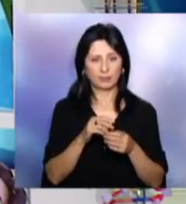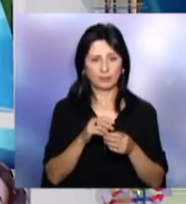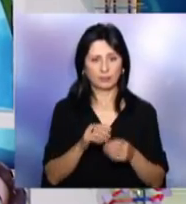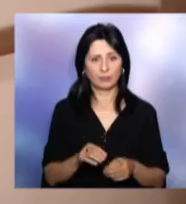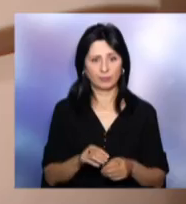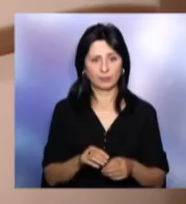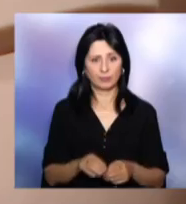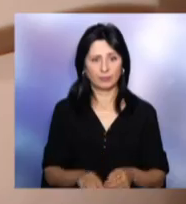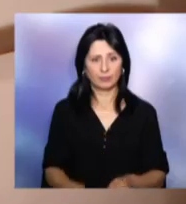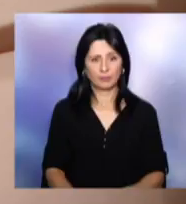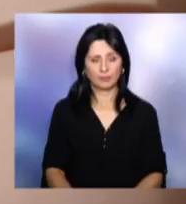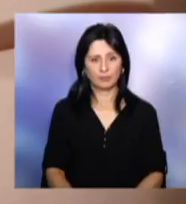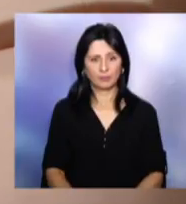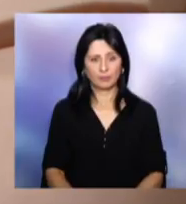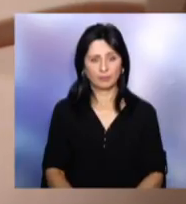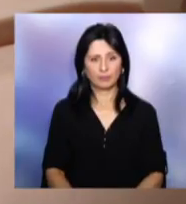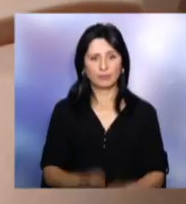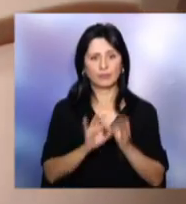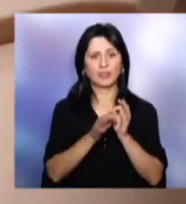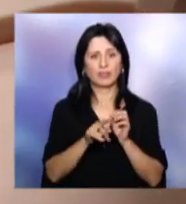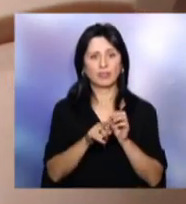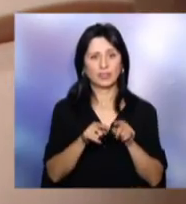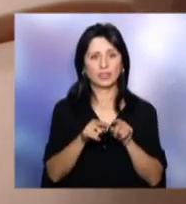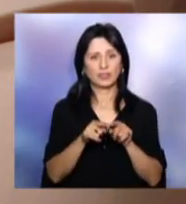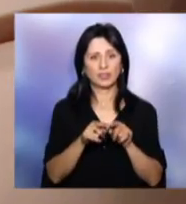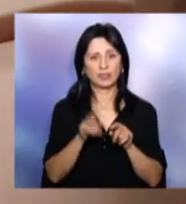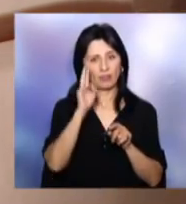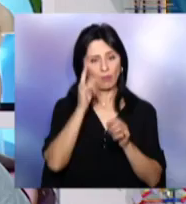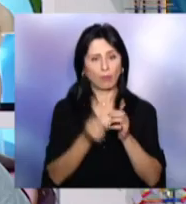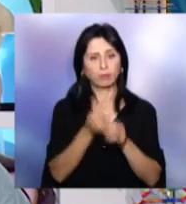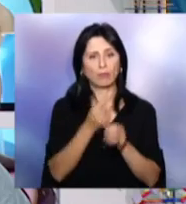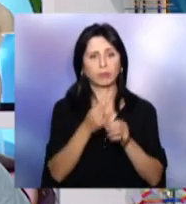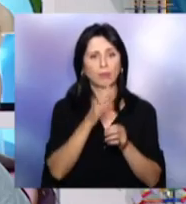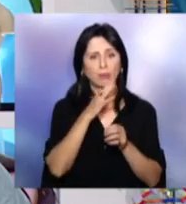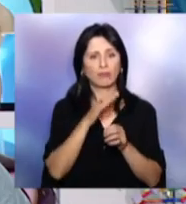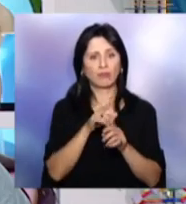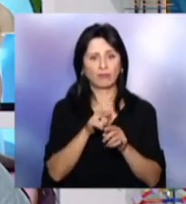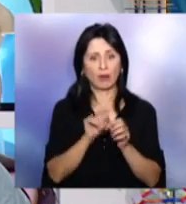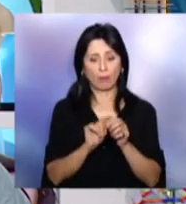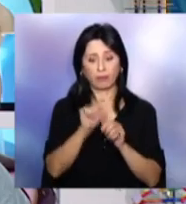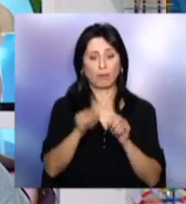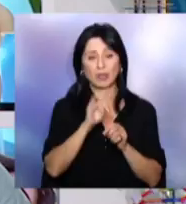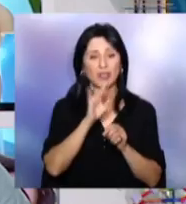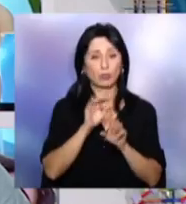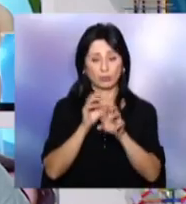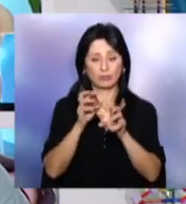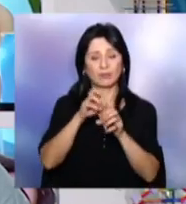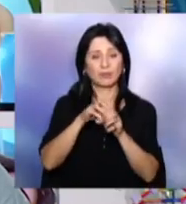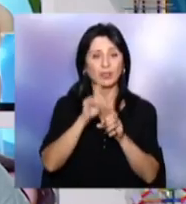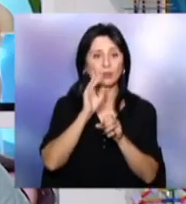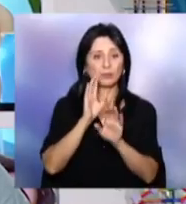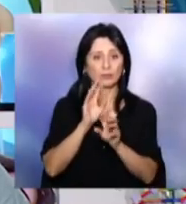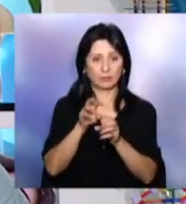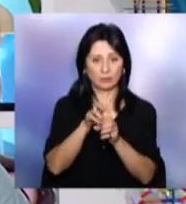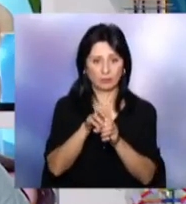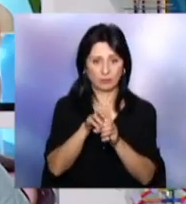მოვარგოთ ხოლმე, იმიტომ რომ წვრილი ნაწლავიდან მუდმივად ხდება ფეკალური მასების გადმოსვლა და უბრალოდ დასვრა რო არ მოხდეს გარშემო,